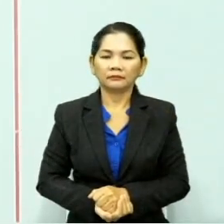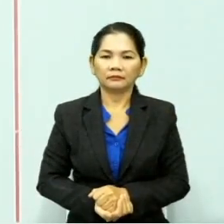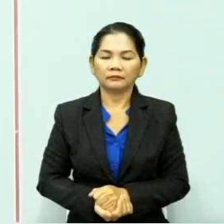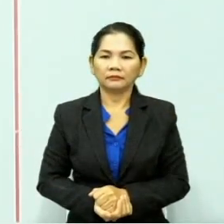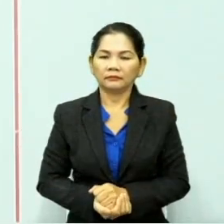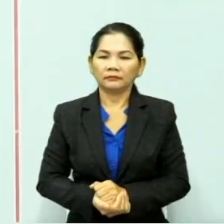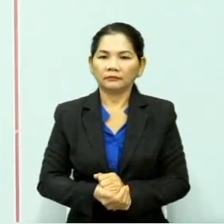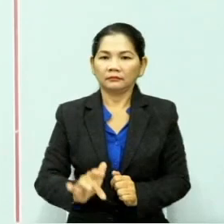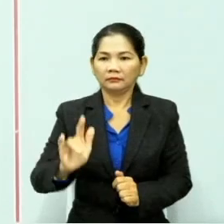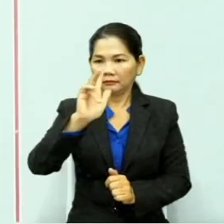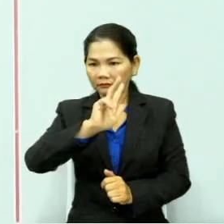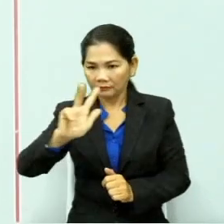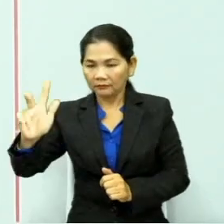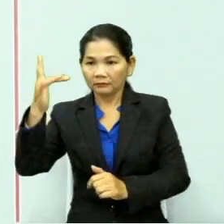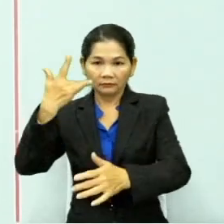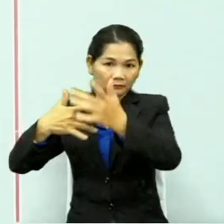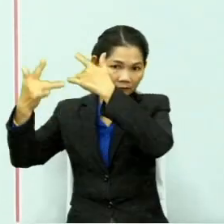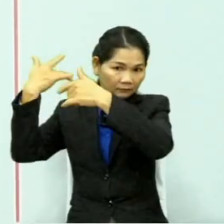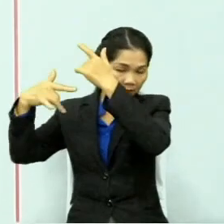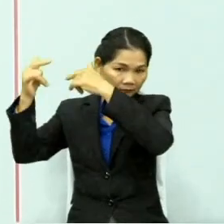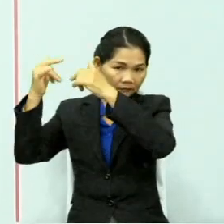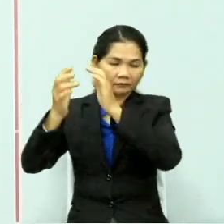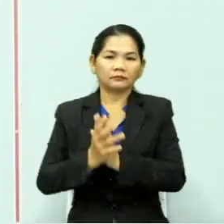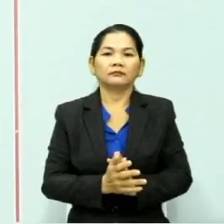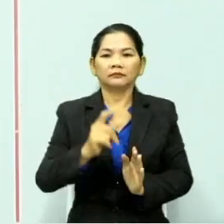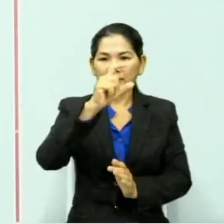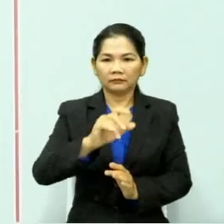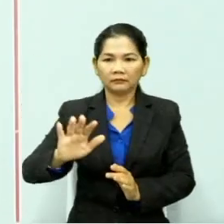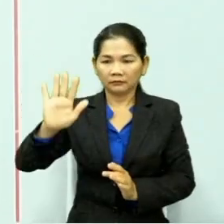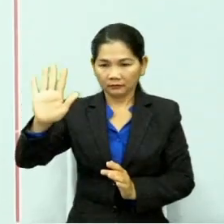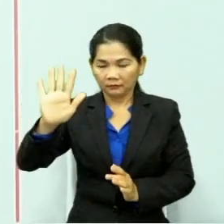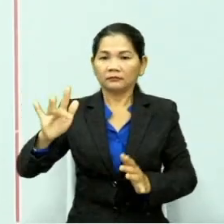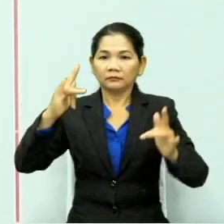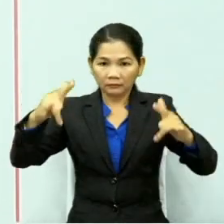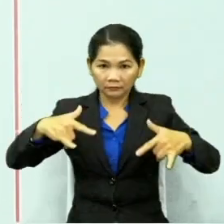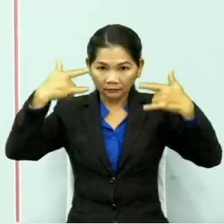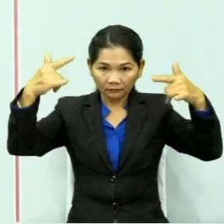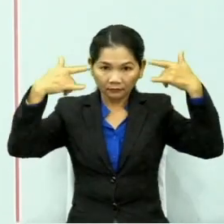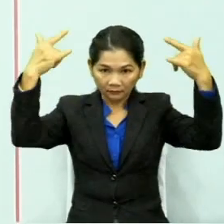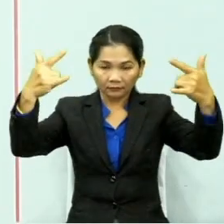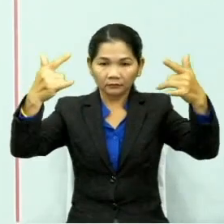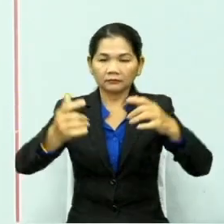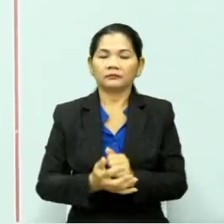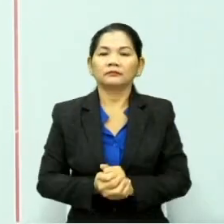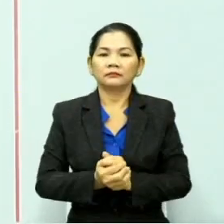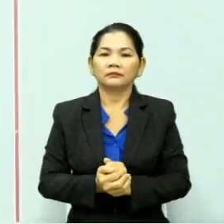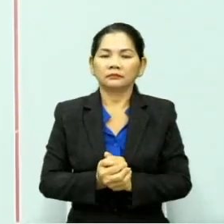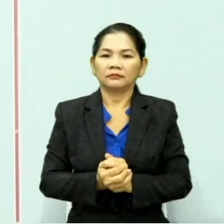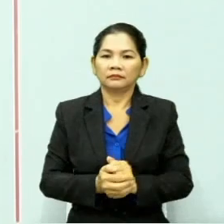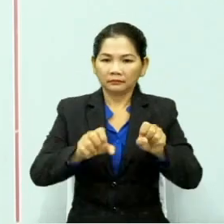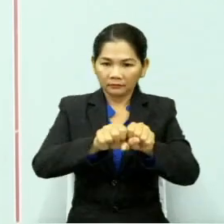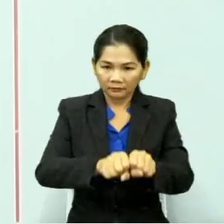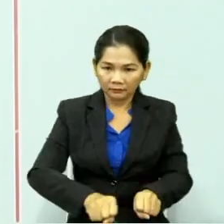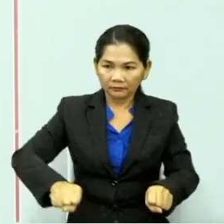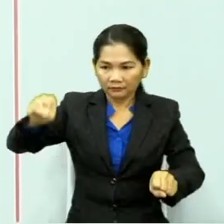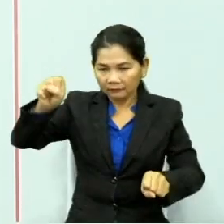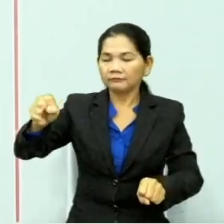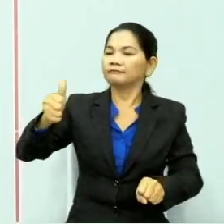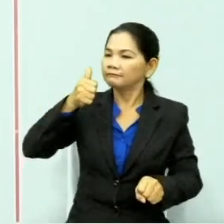bộ ràn bà sát ông cơ bò vò bè khăn xài